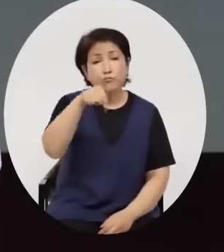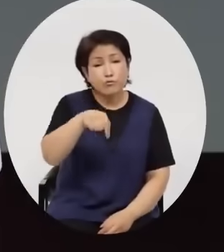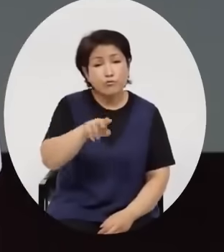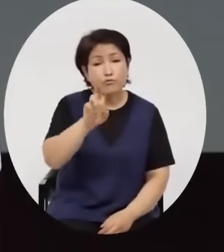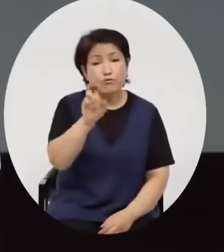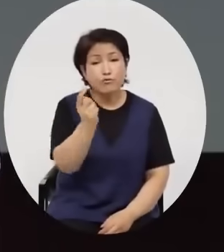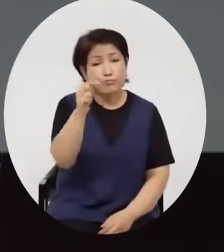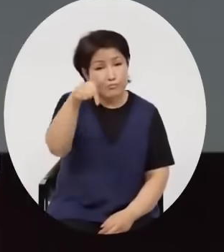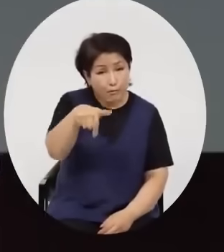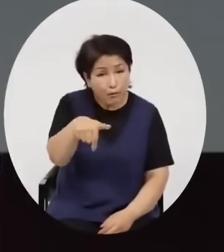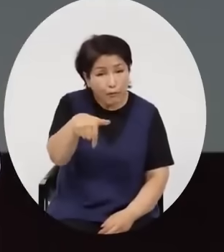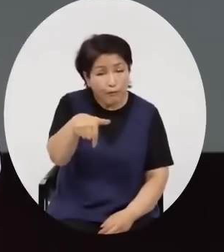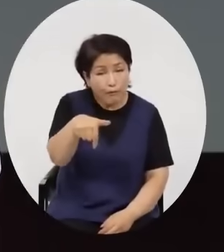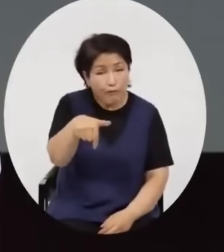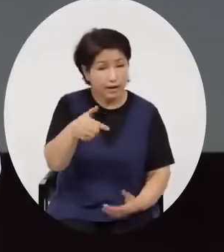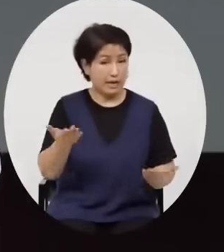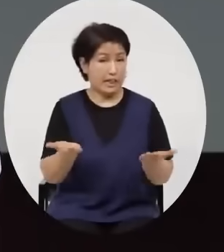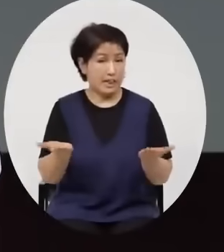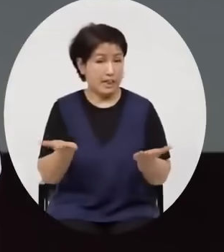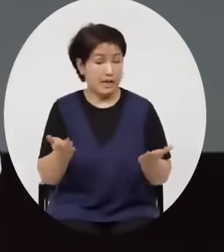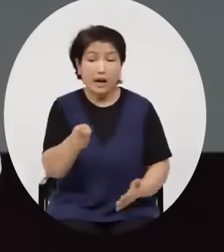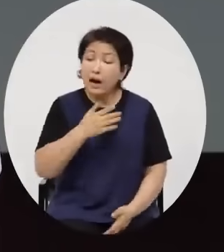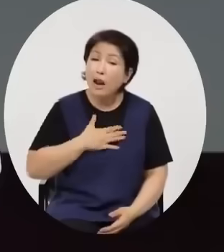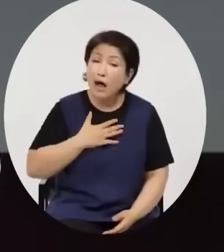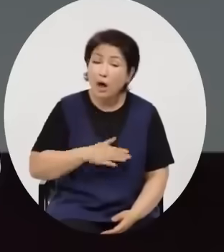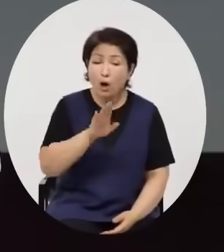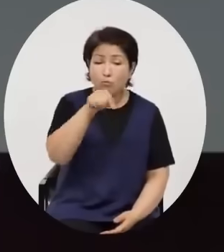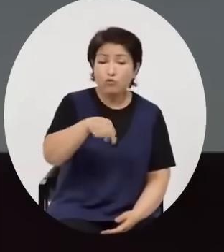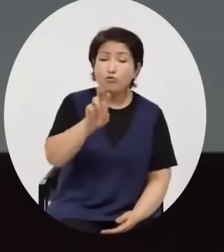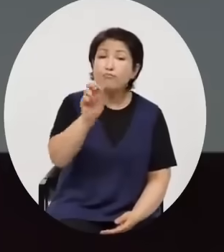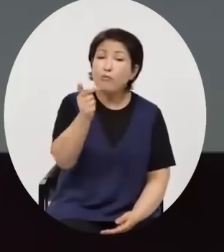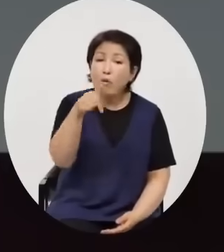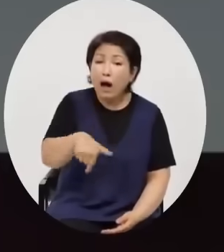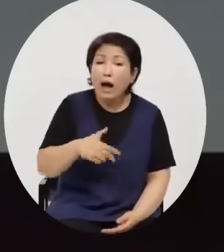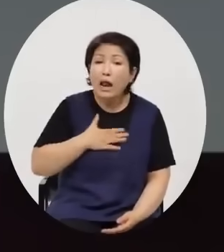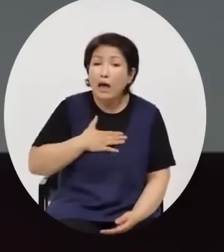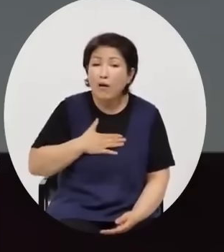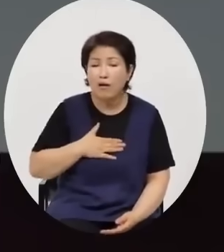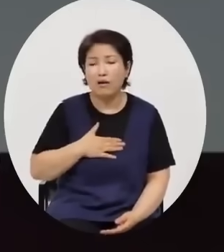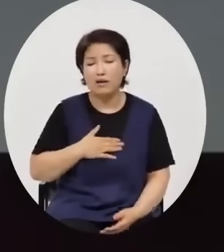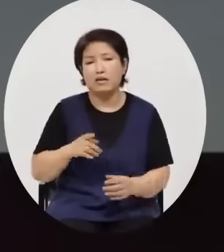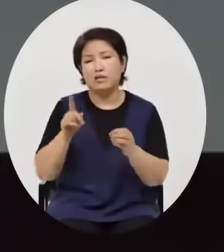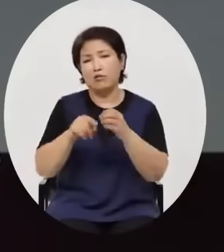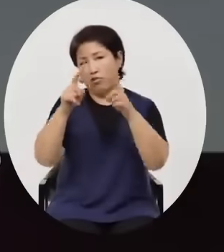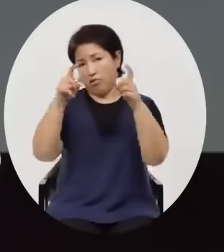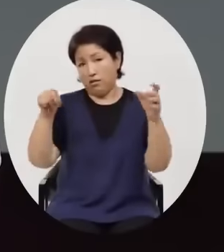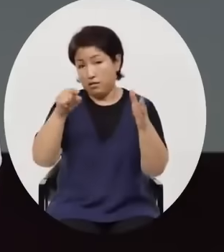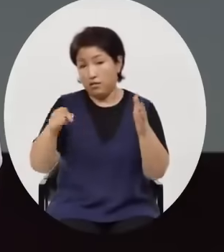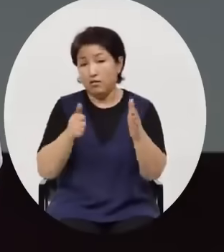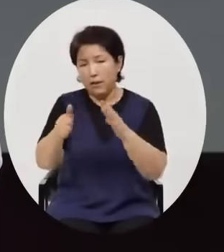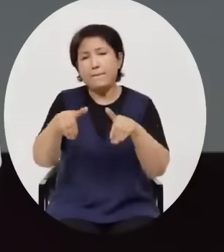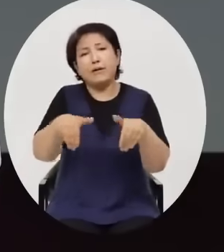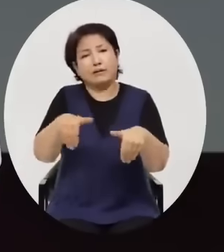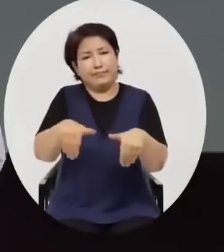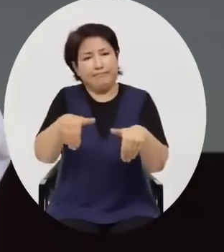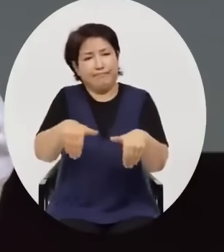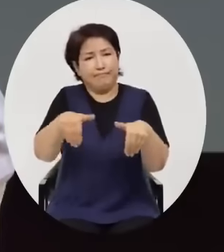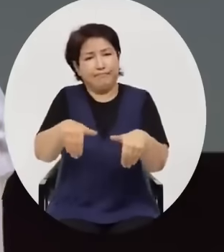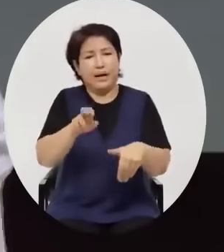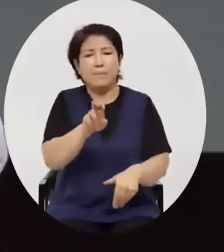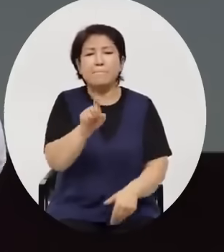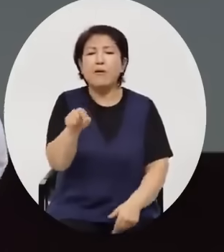했어요. 부목. 부목이 뭔지 알아요? 부목이란 게 절에 가서 머슴살이 하는 거예요.